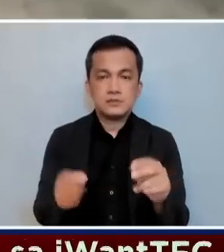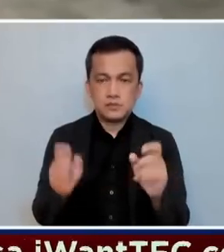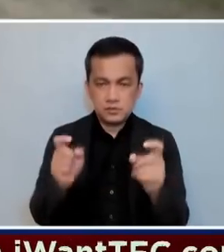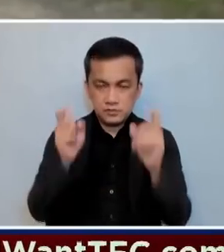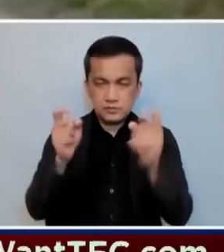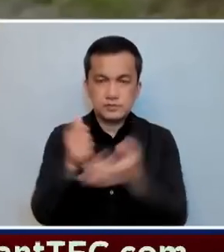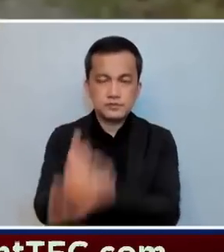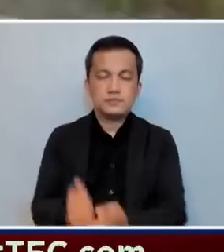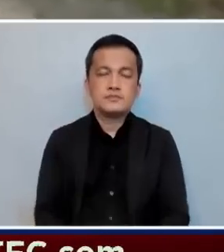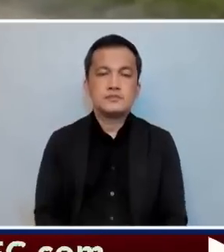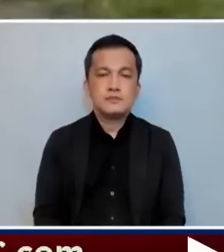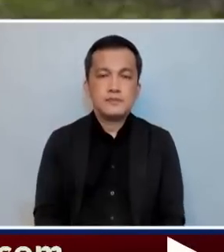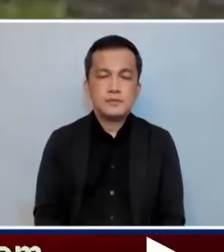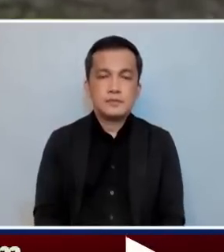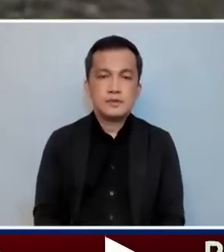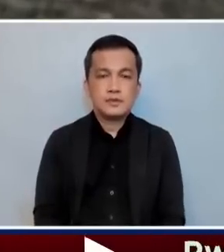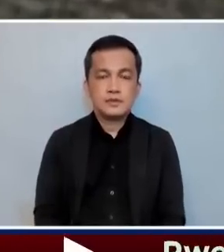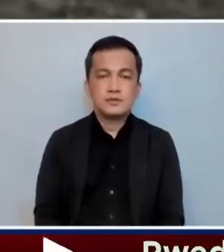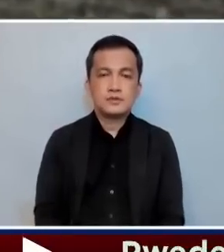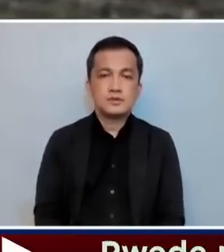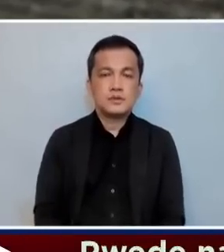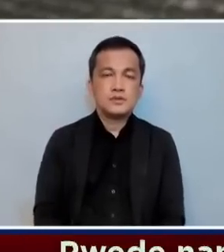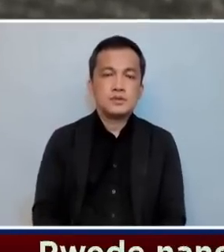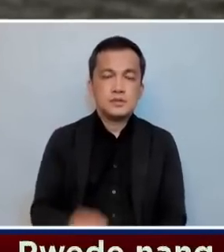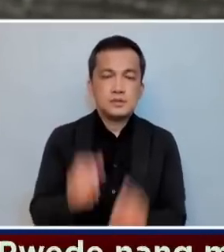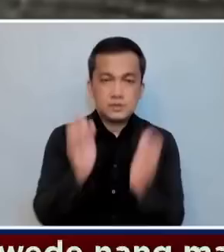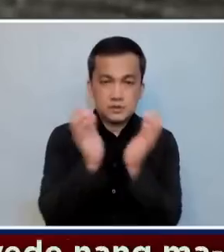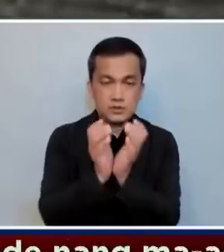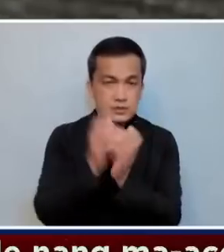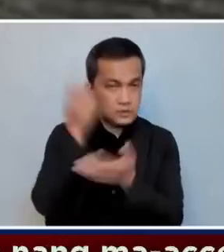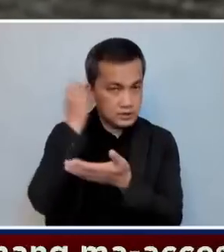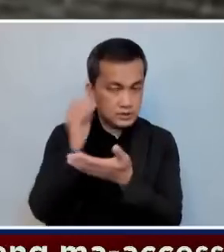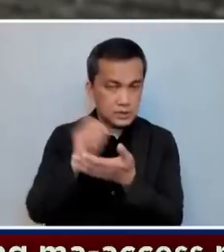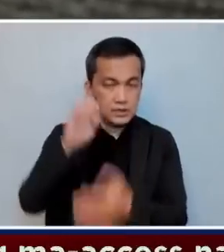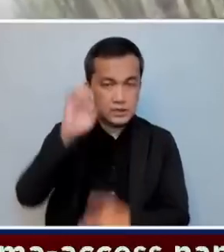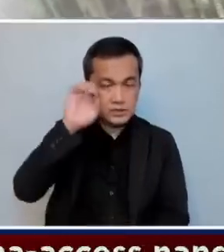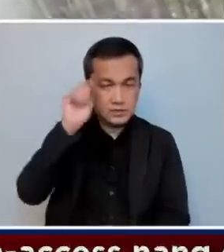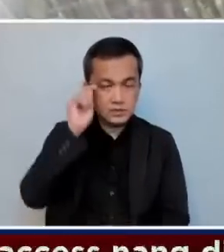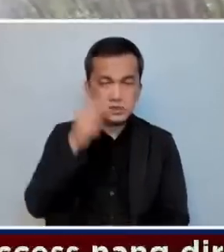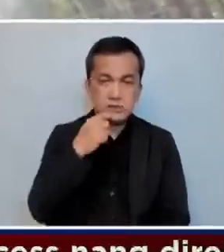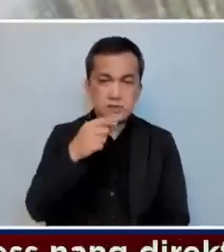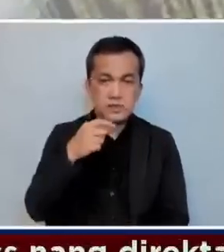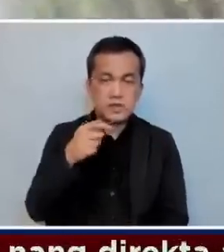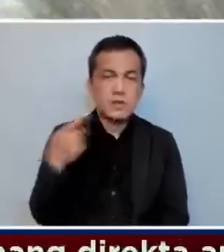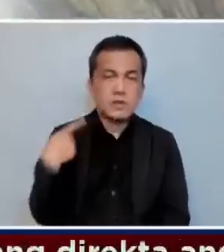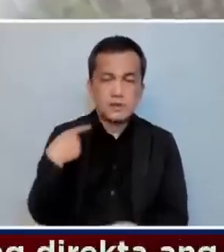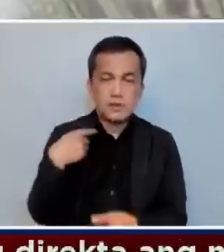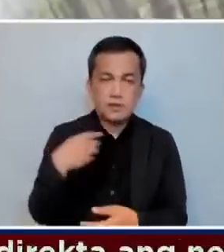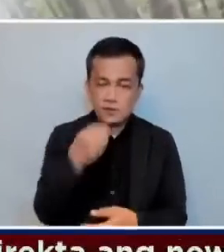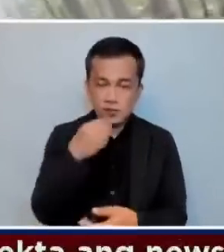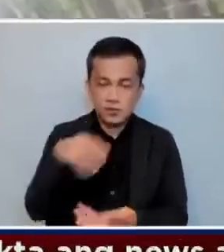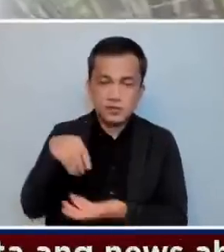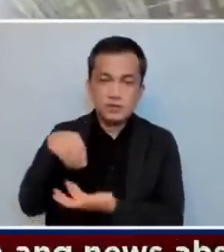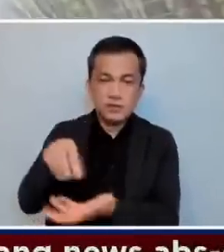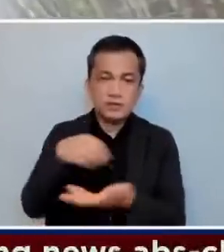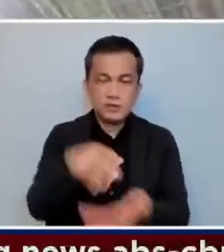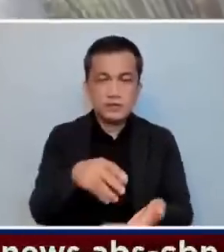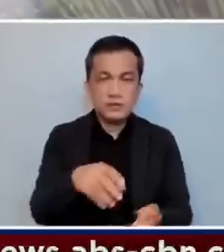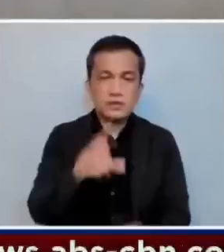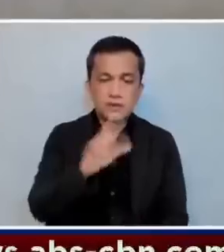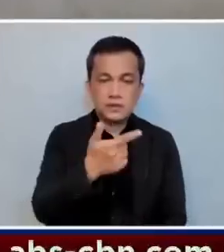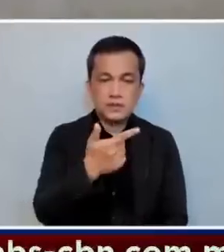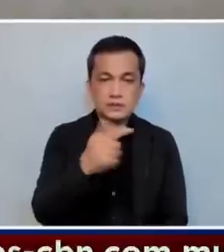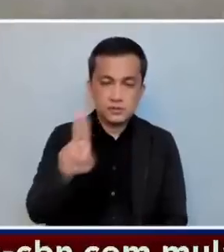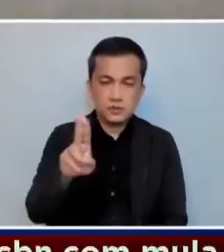tulong. Ayon kay Social Welfare Secretary Erwin Tulfo, may mga food packs nang naipamahagi sa mga local government units sa